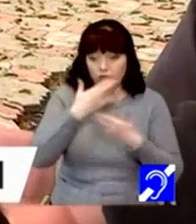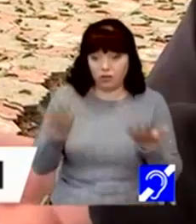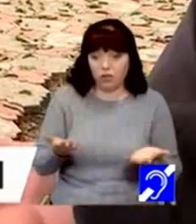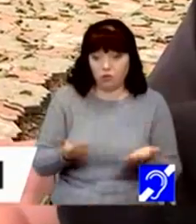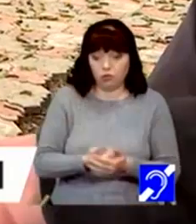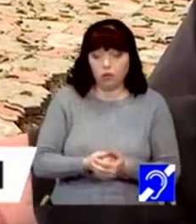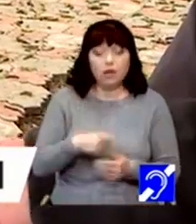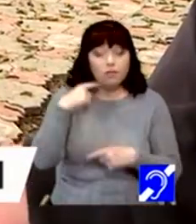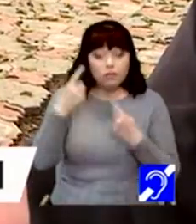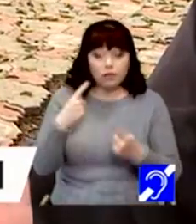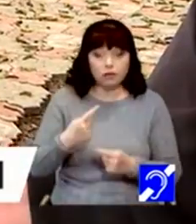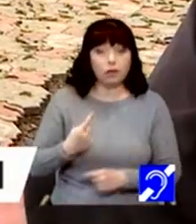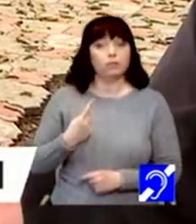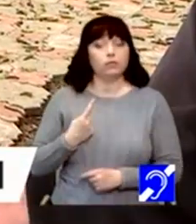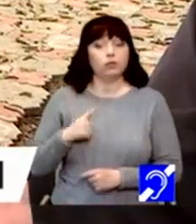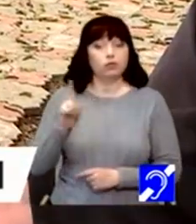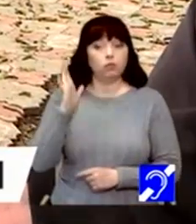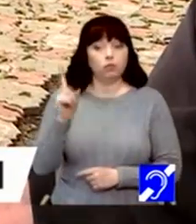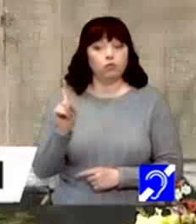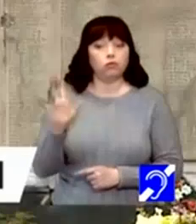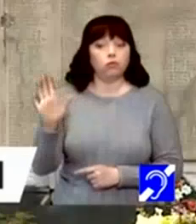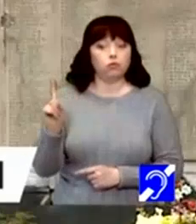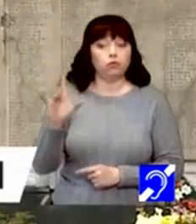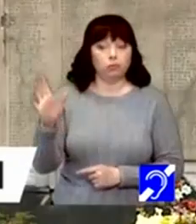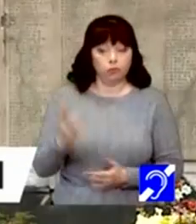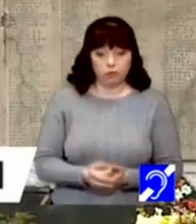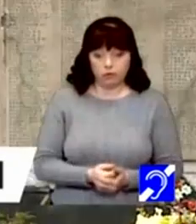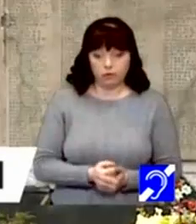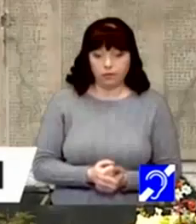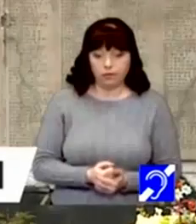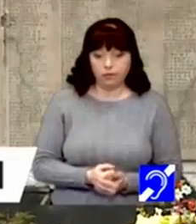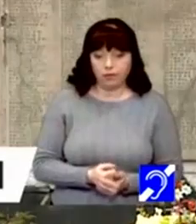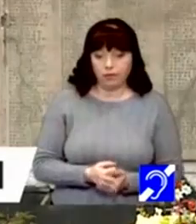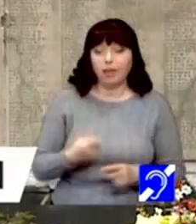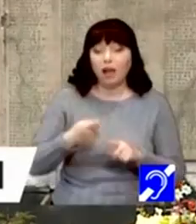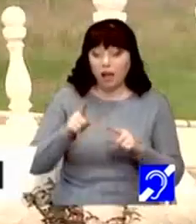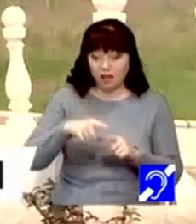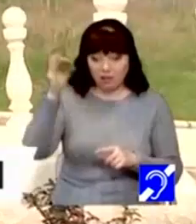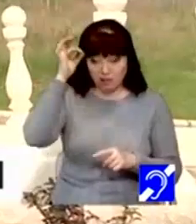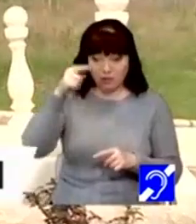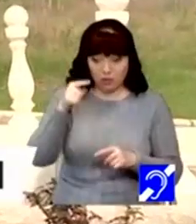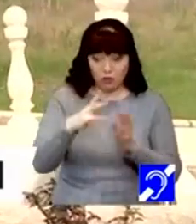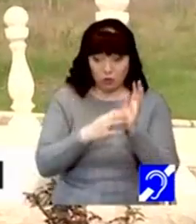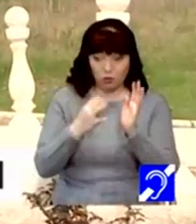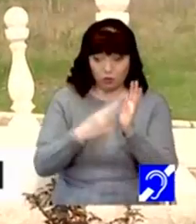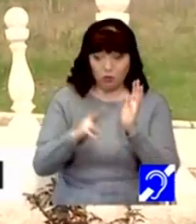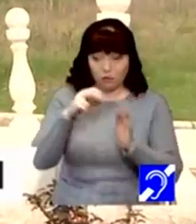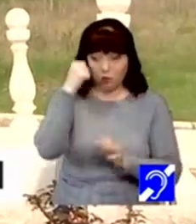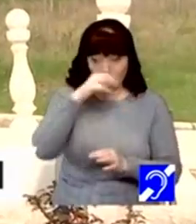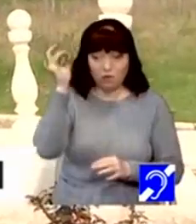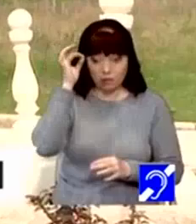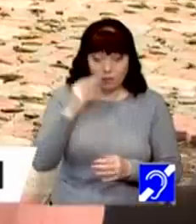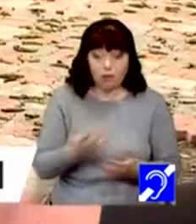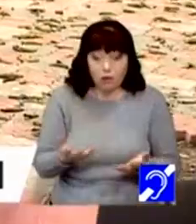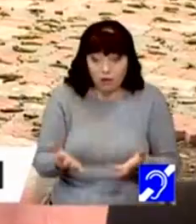suntem toate vremea în gardă ceea ce astept acasa sa mergeti război de 92 comandat Cum să ne aducem aminte